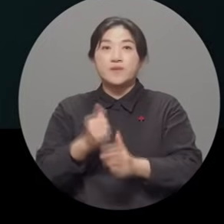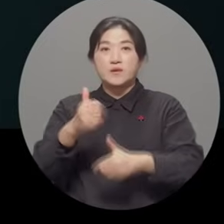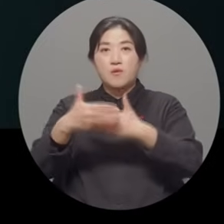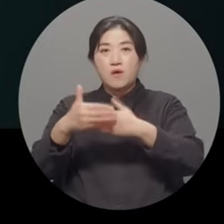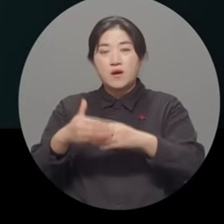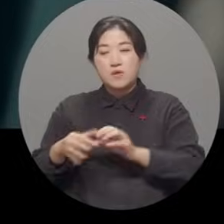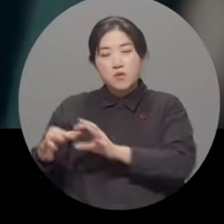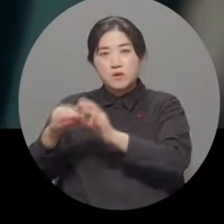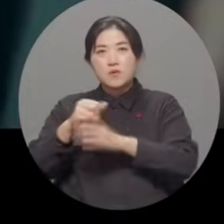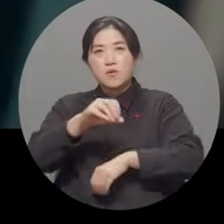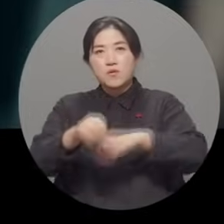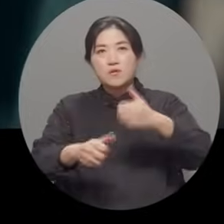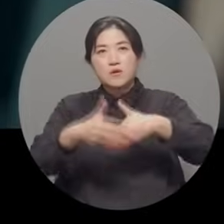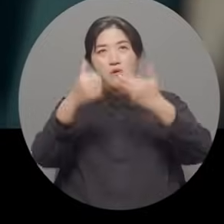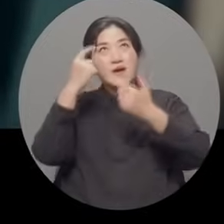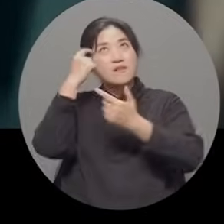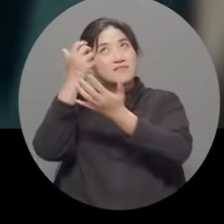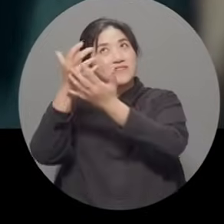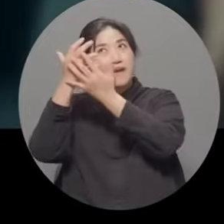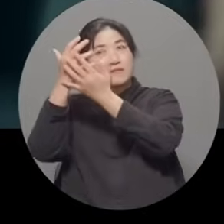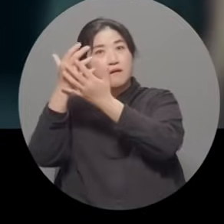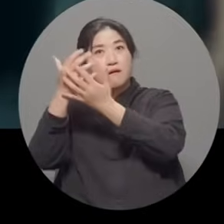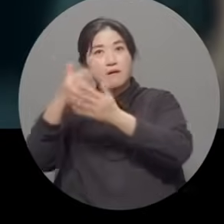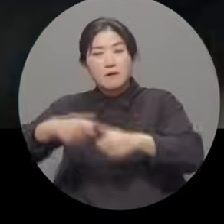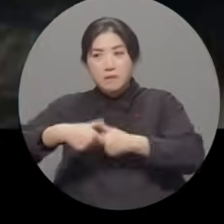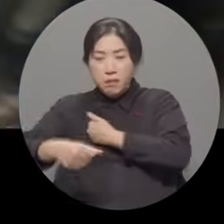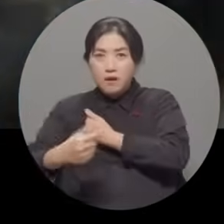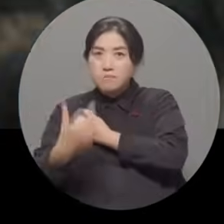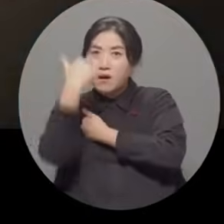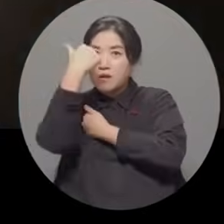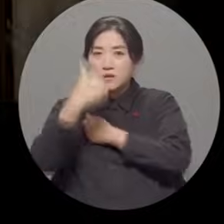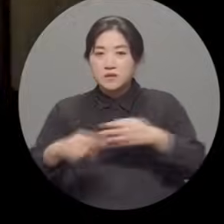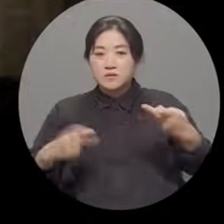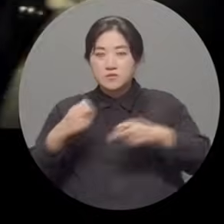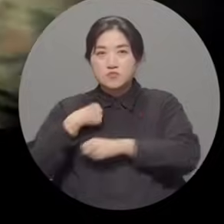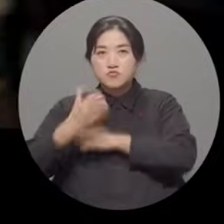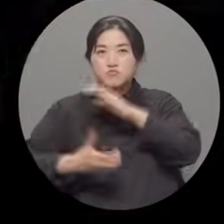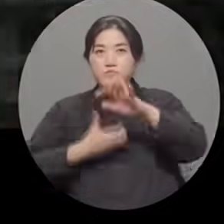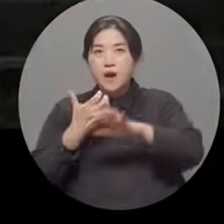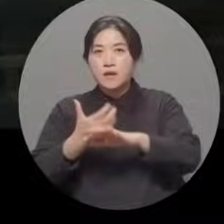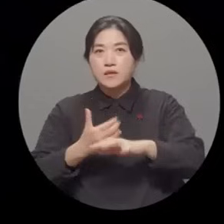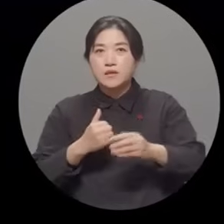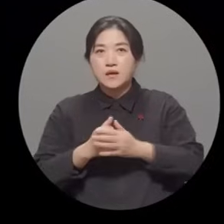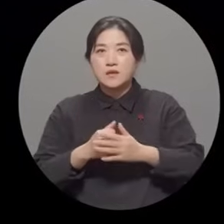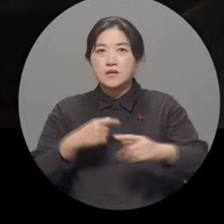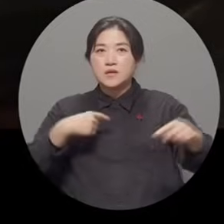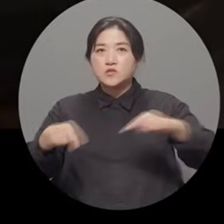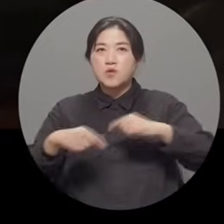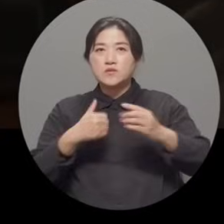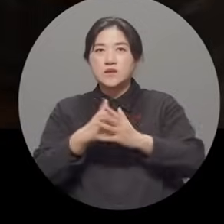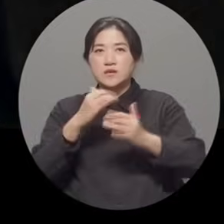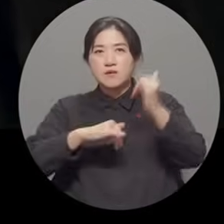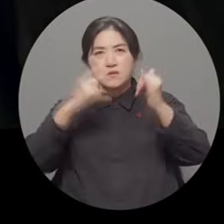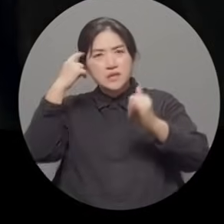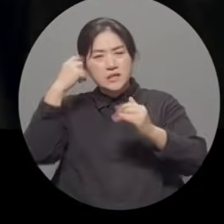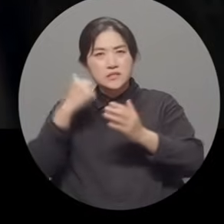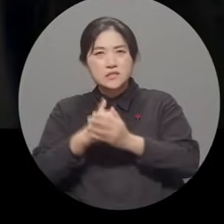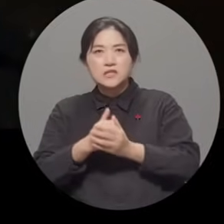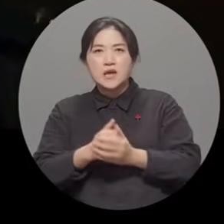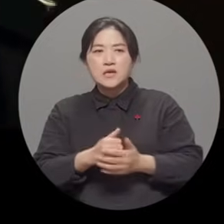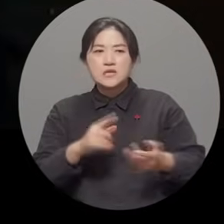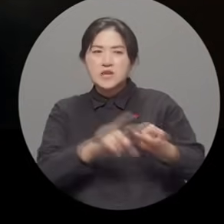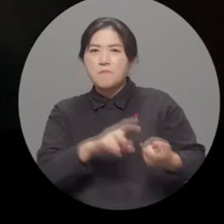영화계에선 오히려 영화적 상상력을 트집잡아 12.12 군사반란을 일부 정치 세력의 역사인식으로 몰아가려